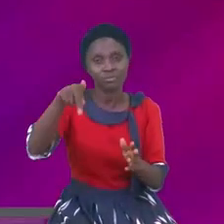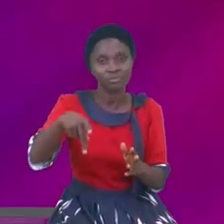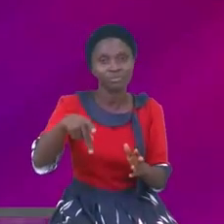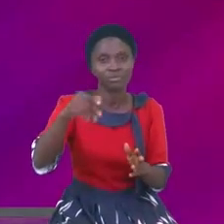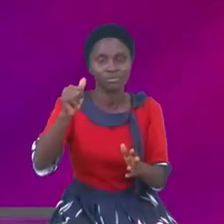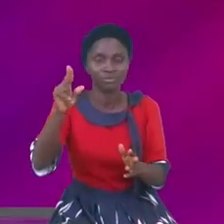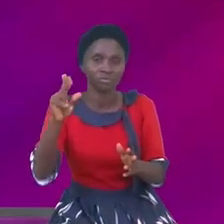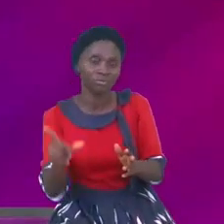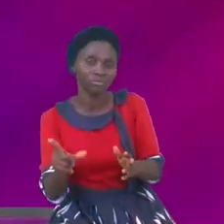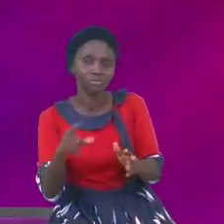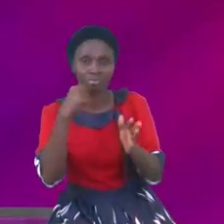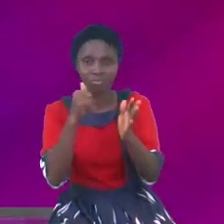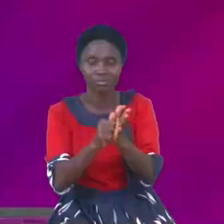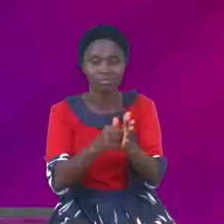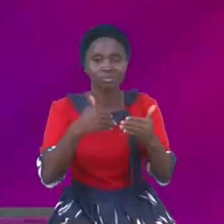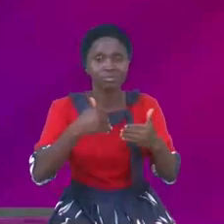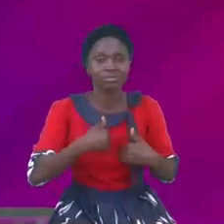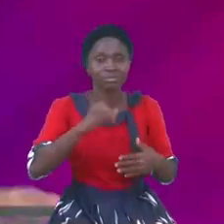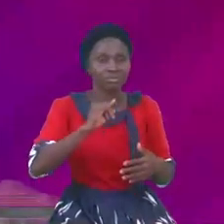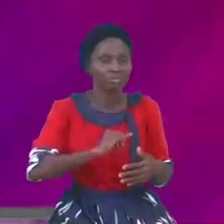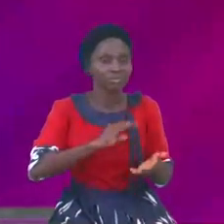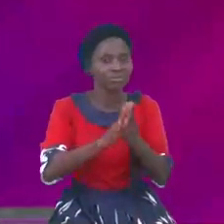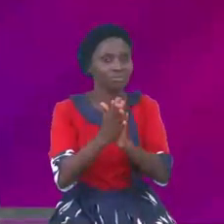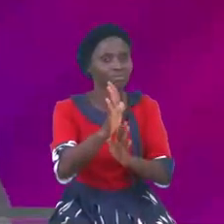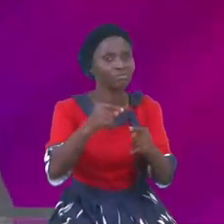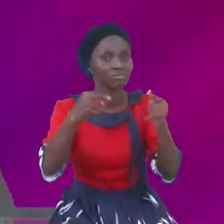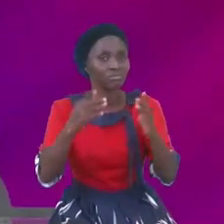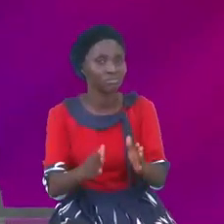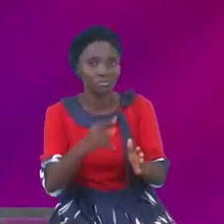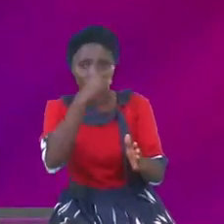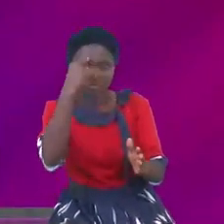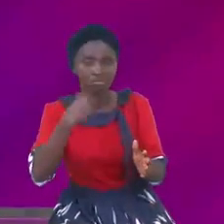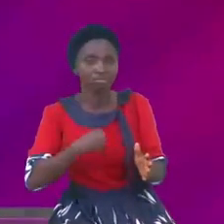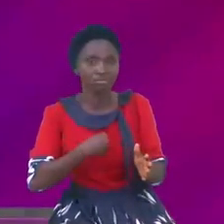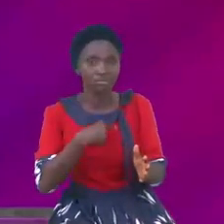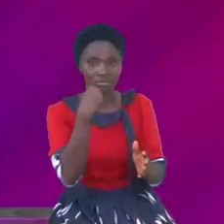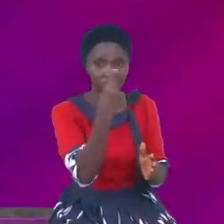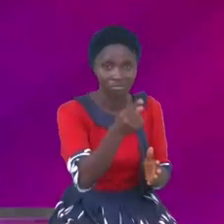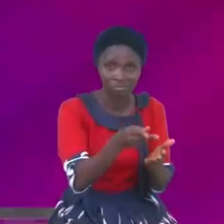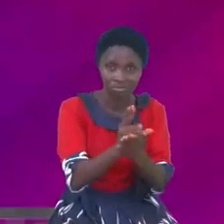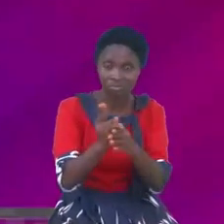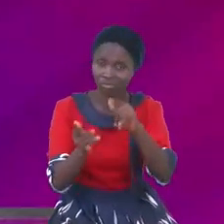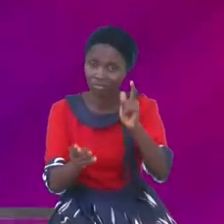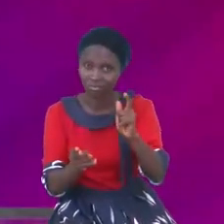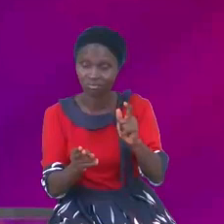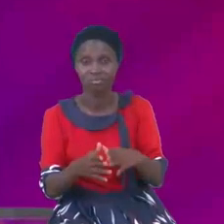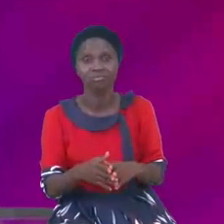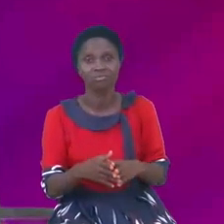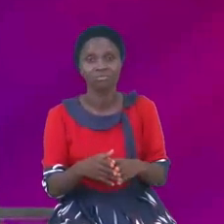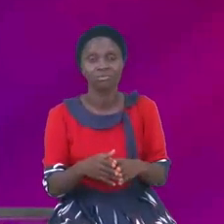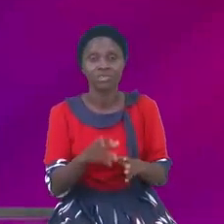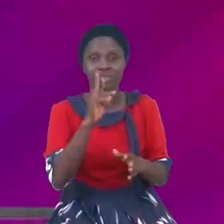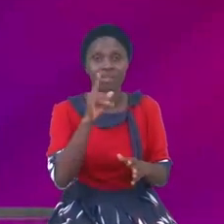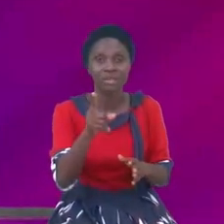m'as-tu trouvé mon ennemi? Élie n'est pas dérangé. Il a continué de déclarer la vérité de la part de Dieu.